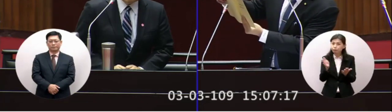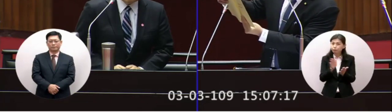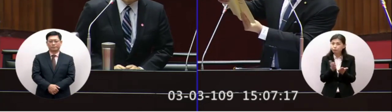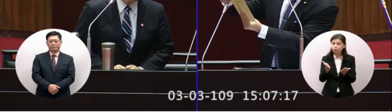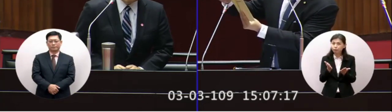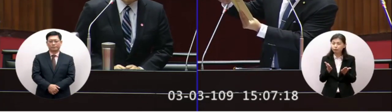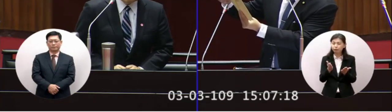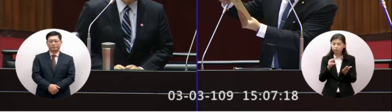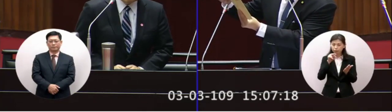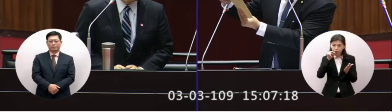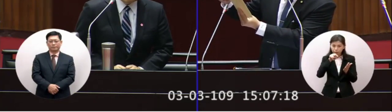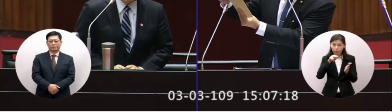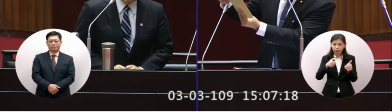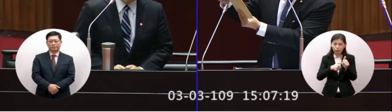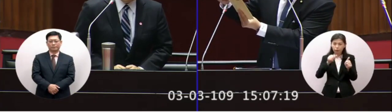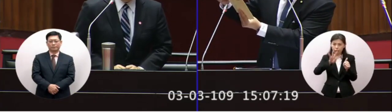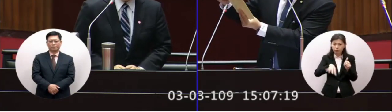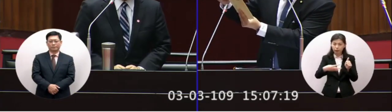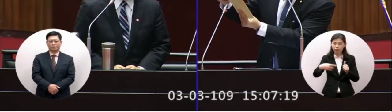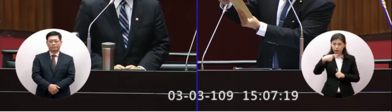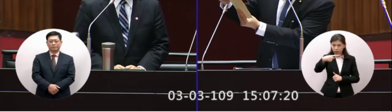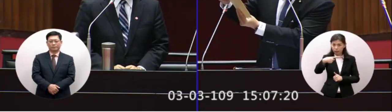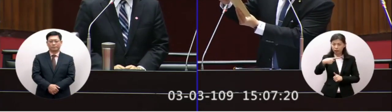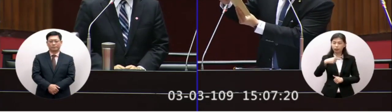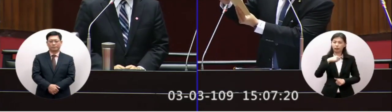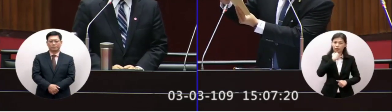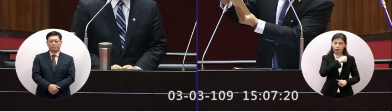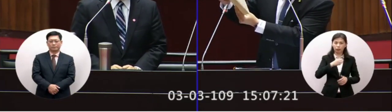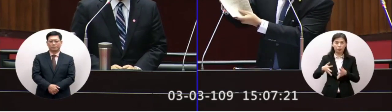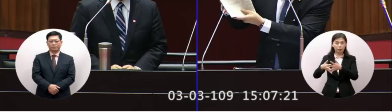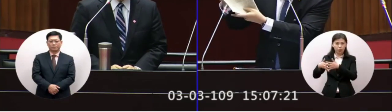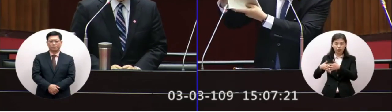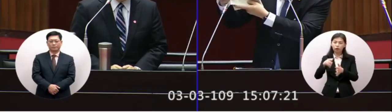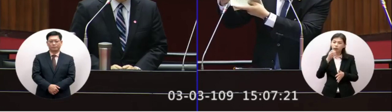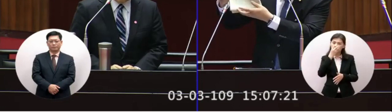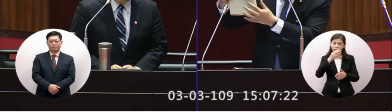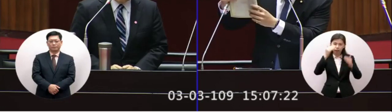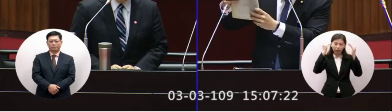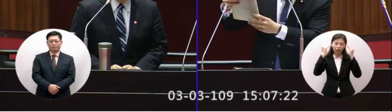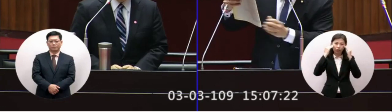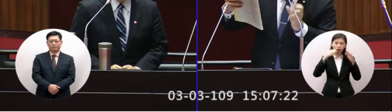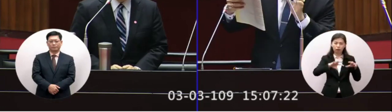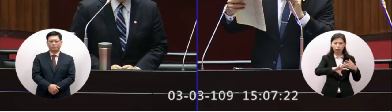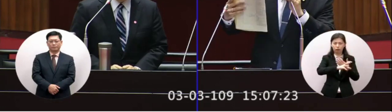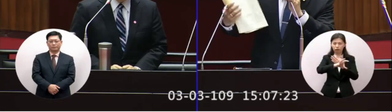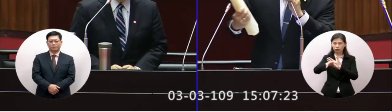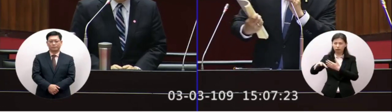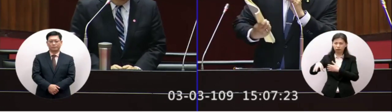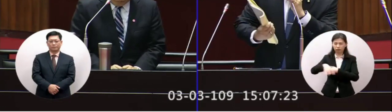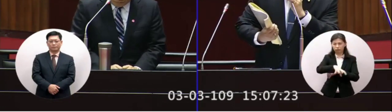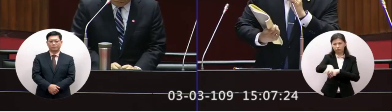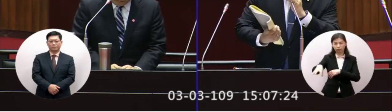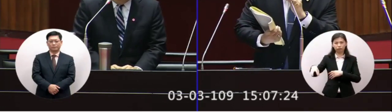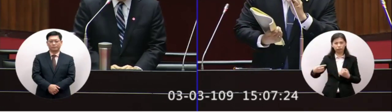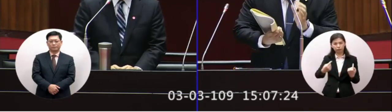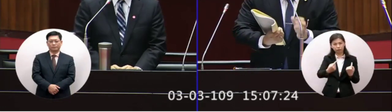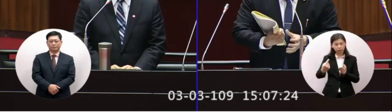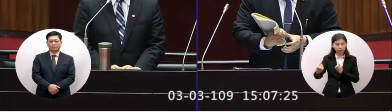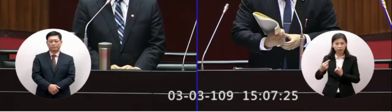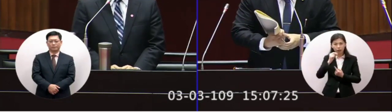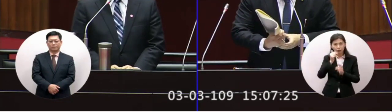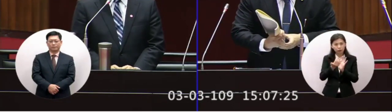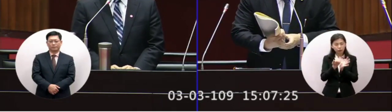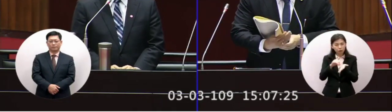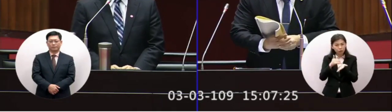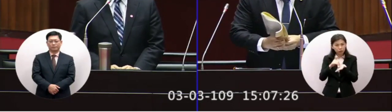说在附表一的部分，其实我国跟美国、香港、韩国还有各国哈相关的这些特别